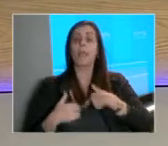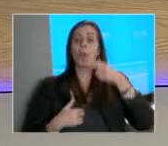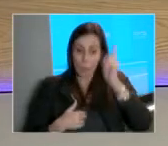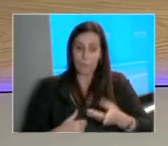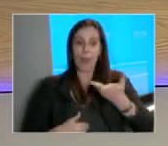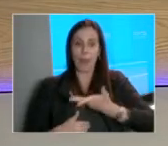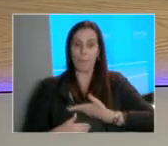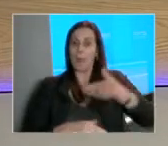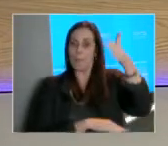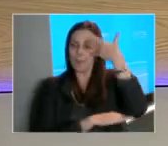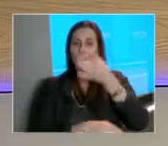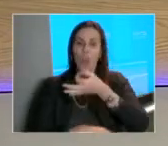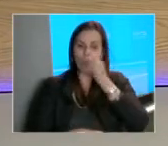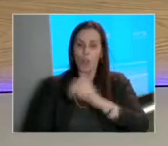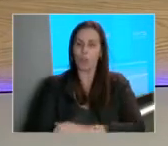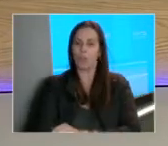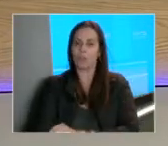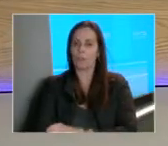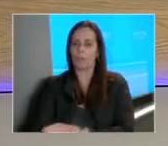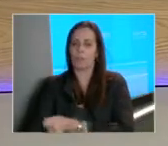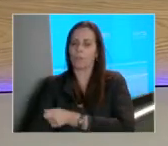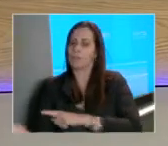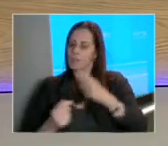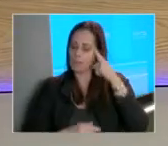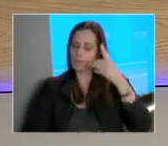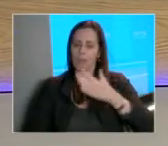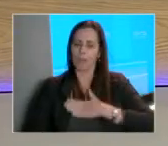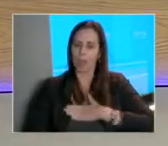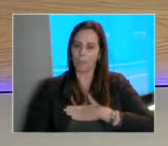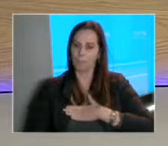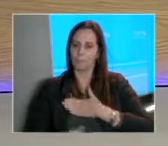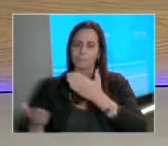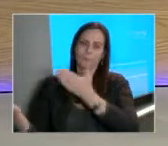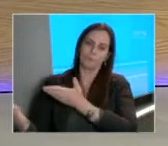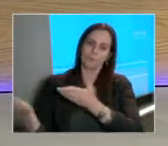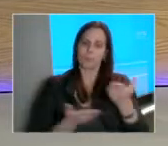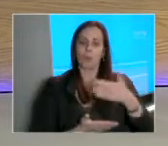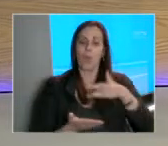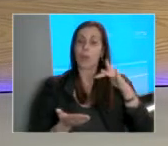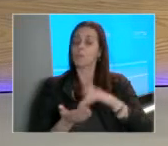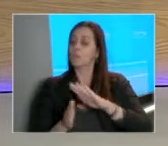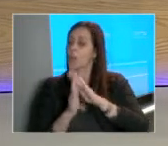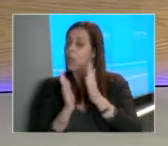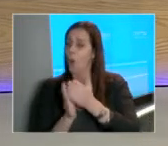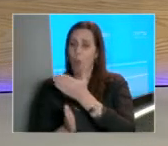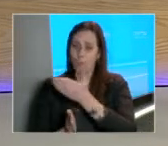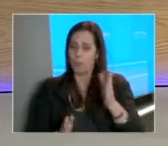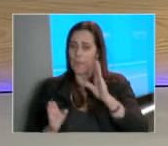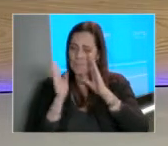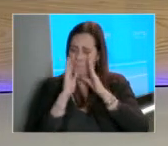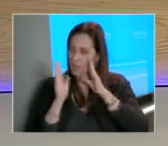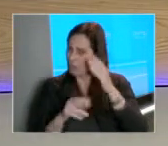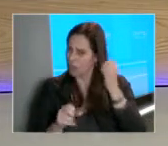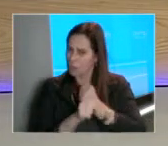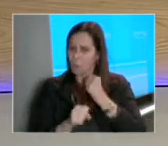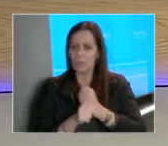מגיעה לנו מדינה טובה יותר? זוהי דעתי ואני תומך בה. אנחנו נמצאים בכל המדיות החברתיות. כנסו